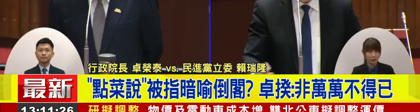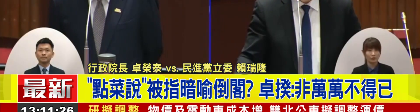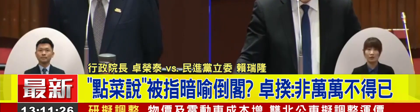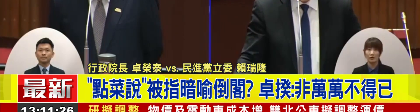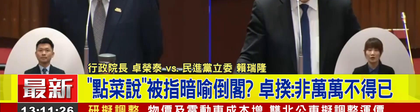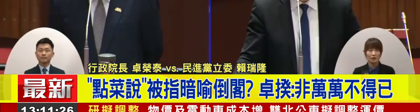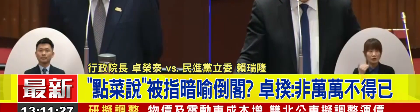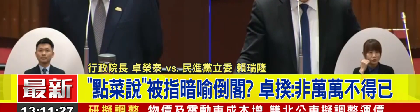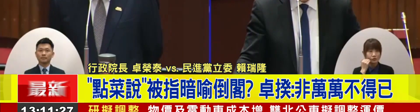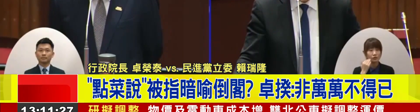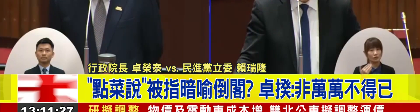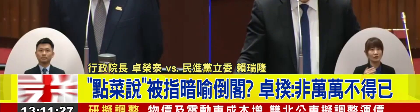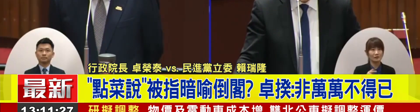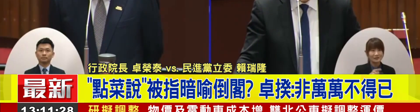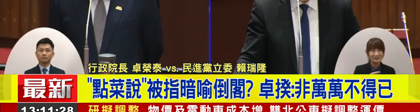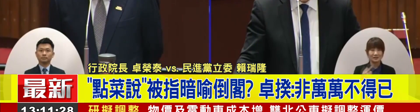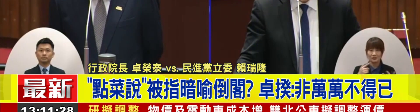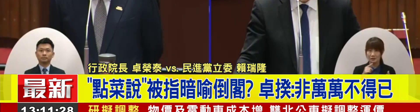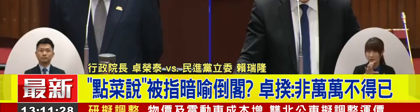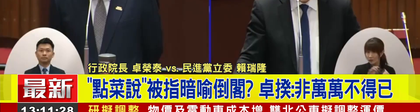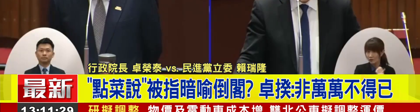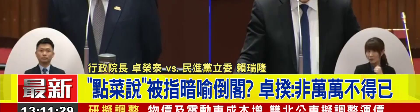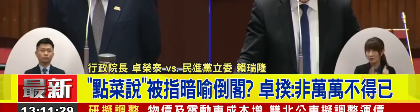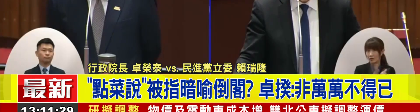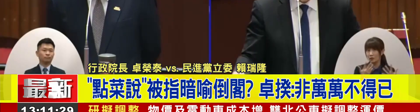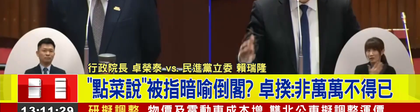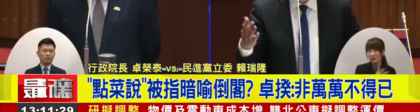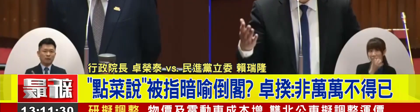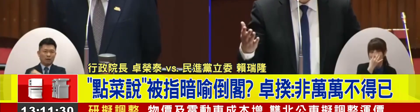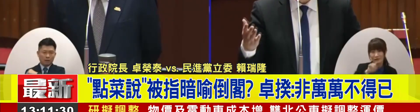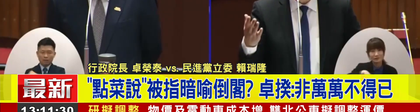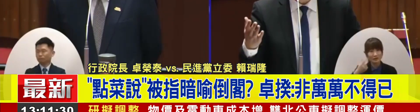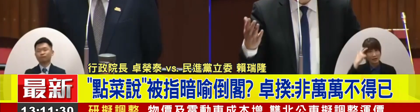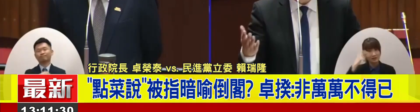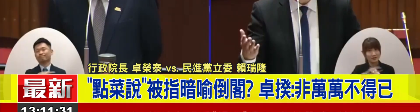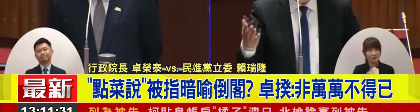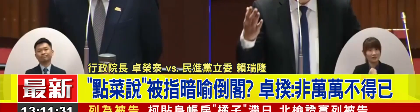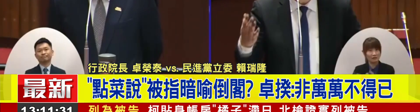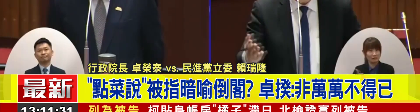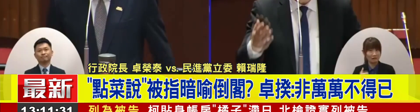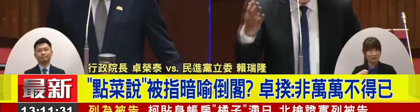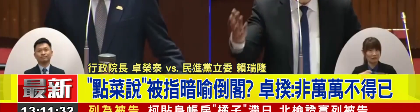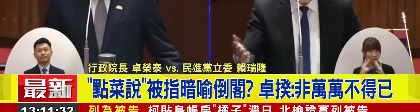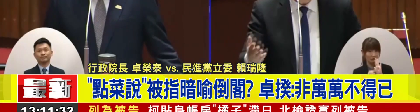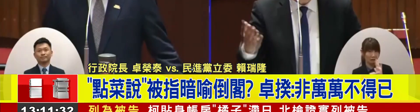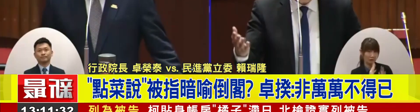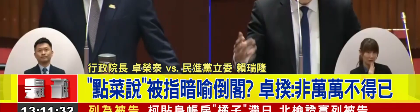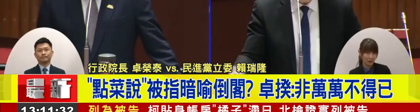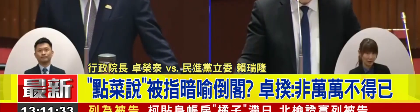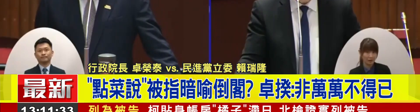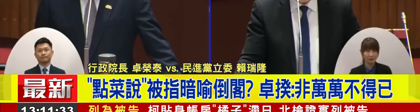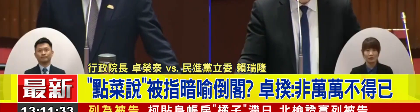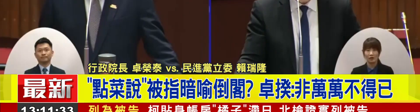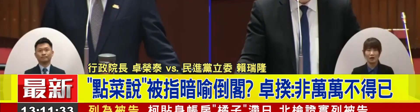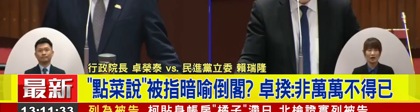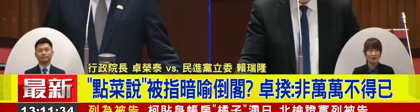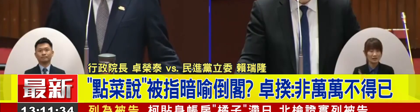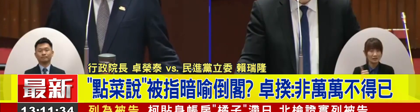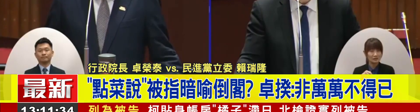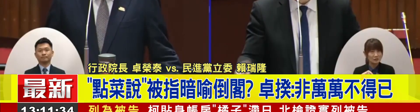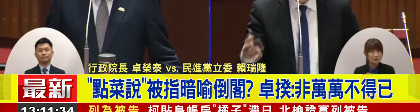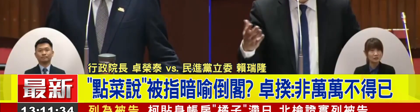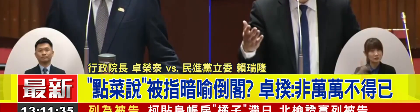的话，那大概视线就是你的下一步可能的路。 我非常不愿意、啊，真的，我非常不愿意。 不是个好的办法，就不断的必须提出视线，不断的提出视线，